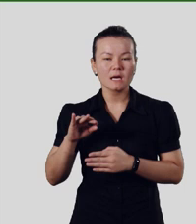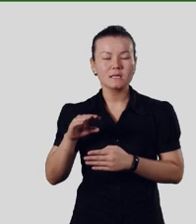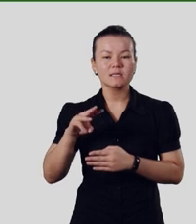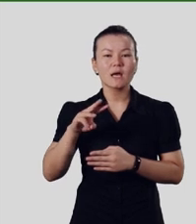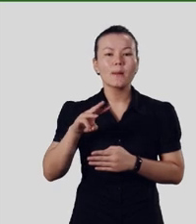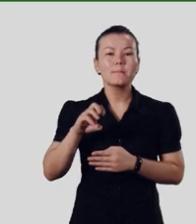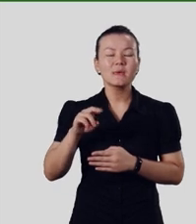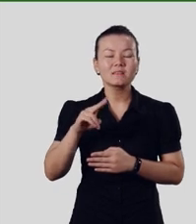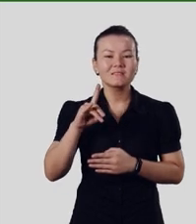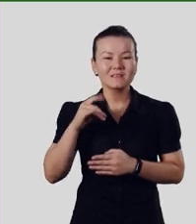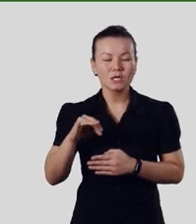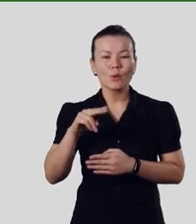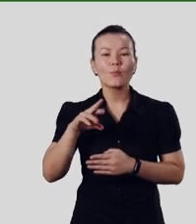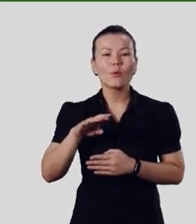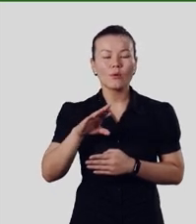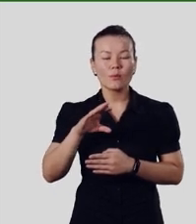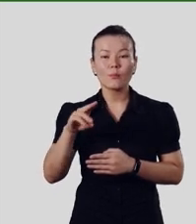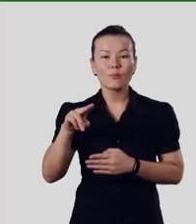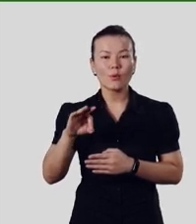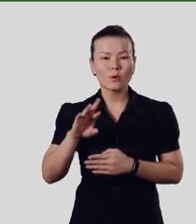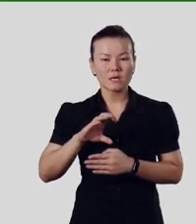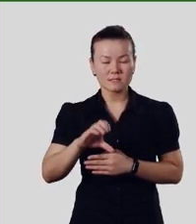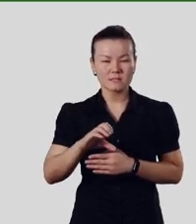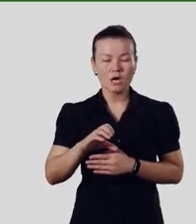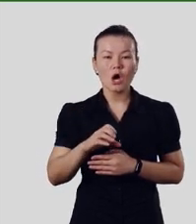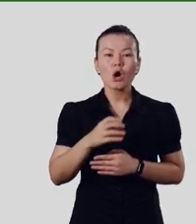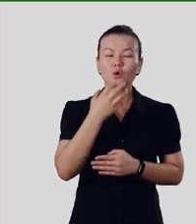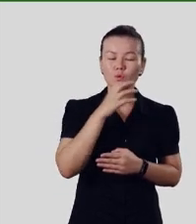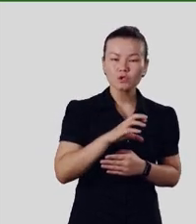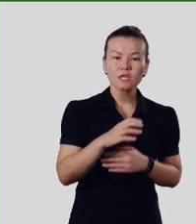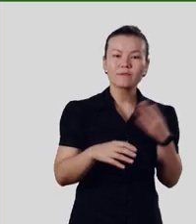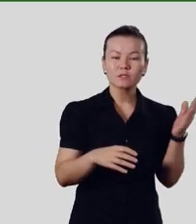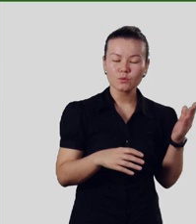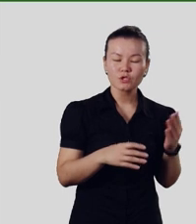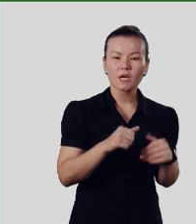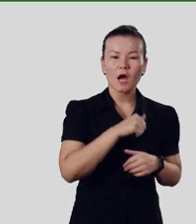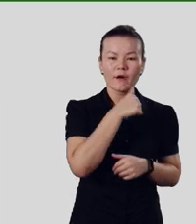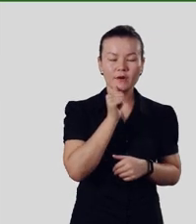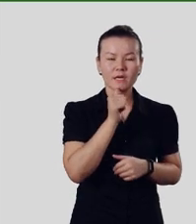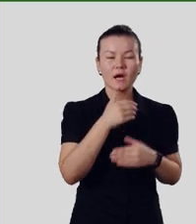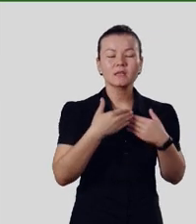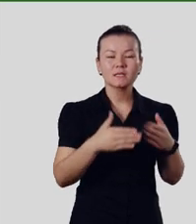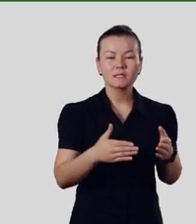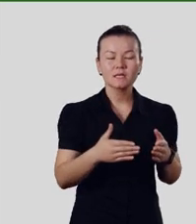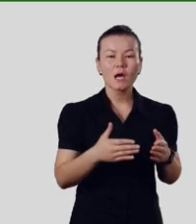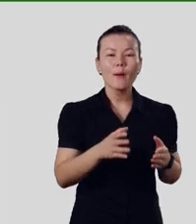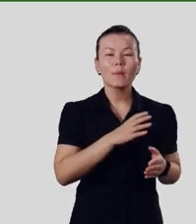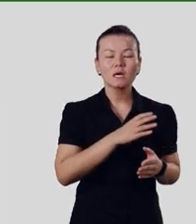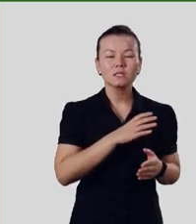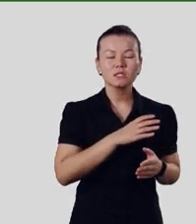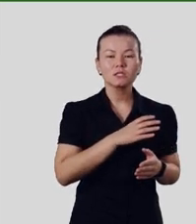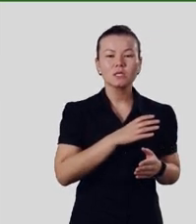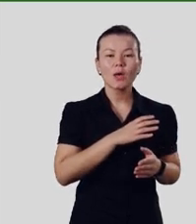медный пояс. В Южной и Восточной Африке открыты